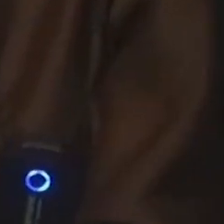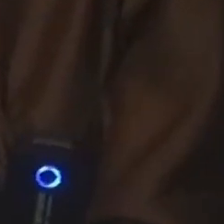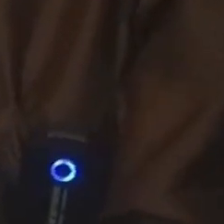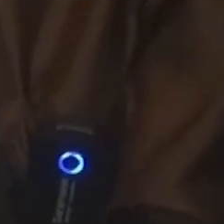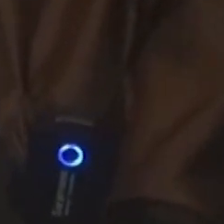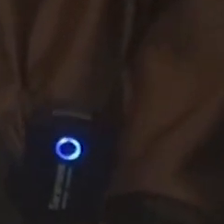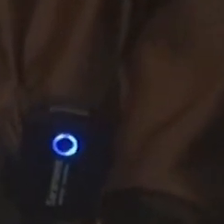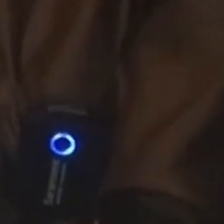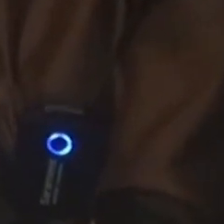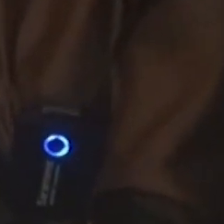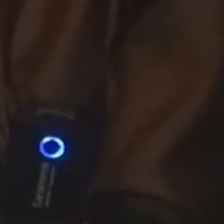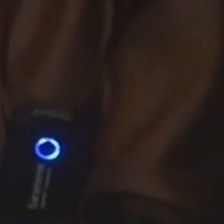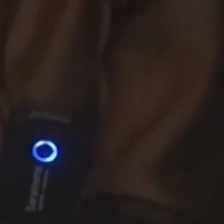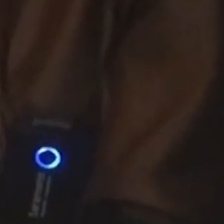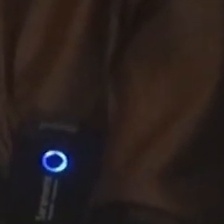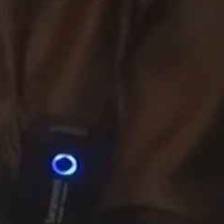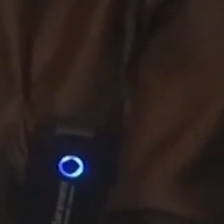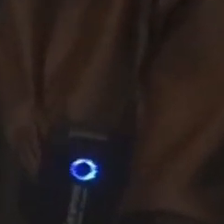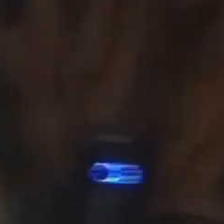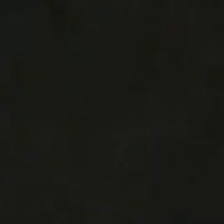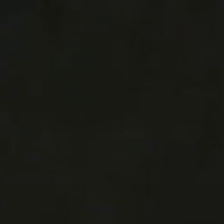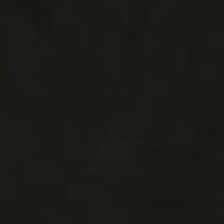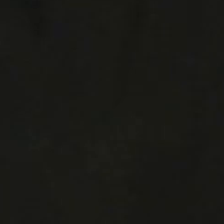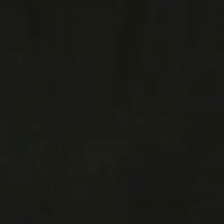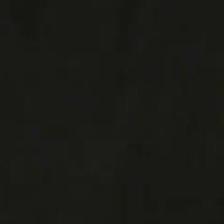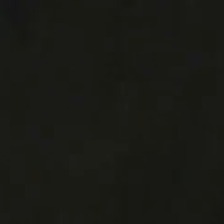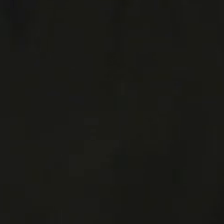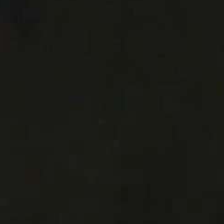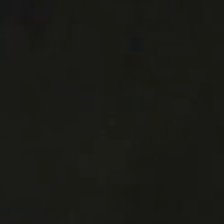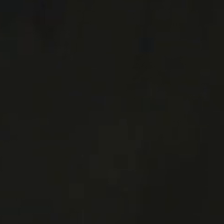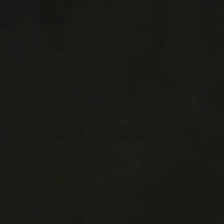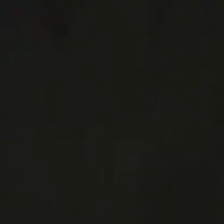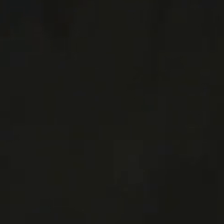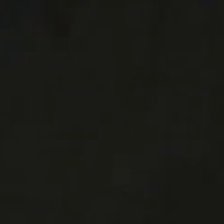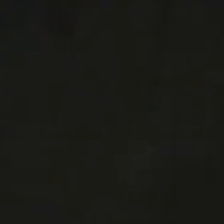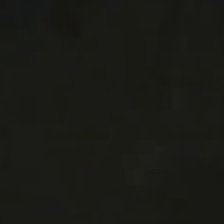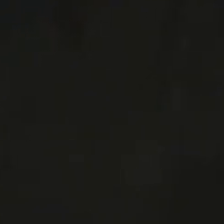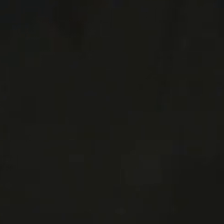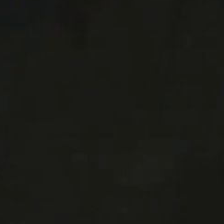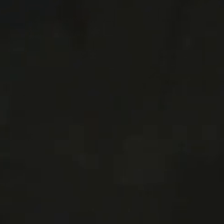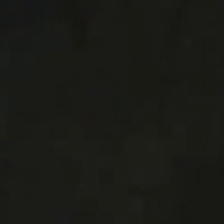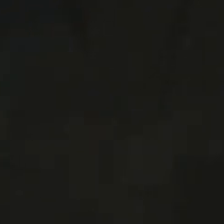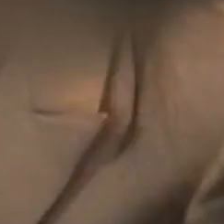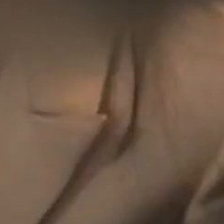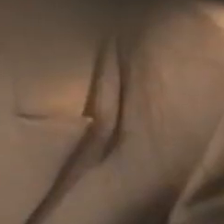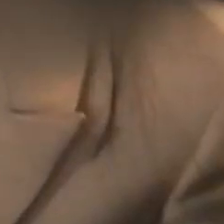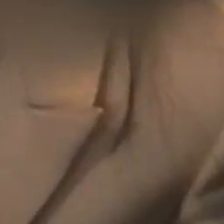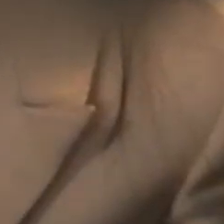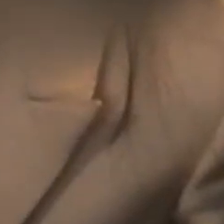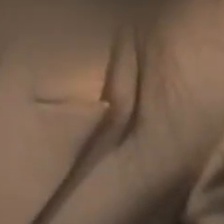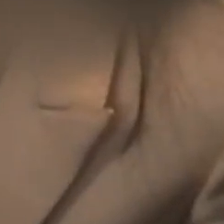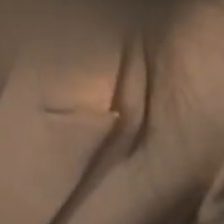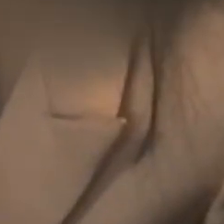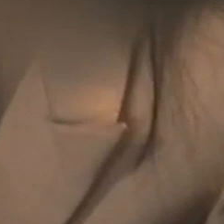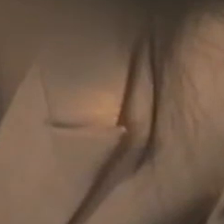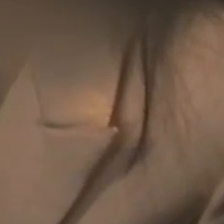penyelidikan. Kuasa hukum korban Melisa Anggreni menyatakan peristiwa pelecehan terjadi pada Selasa 1 Agustus atau beberapa hari sebelum grand final Miss